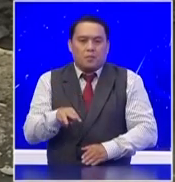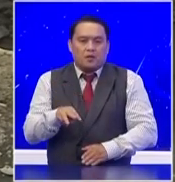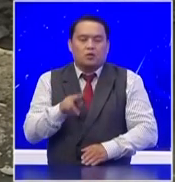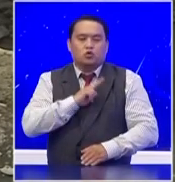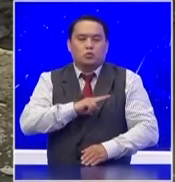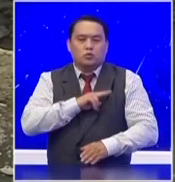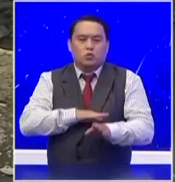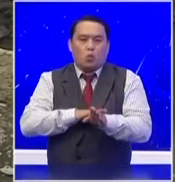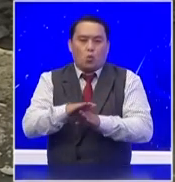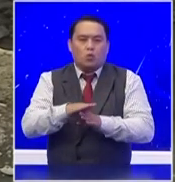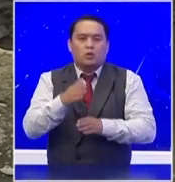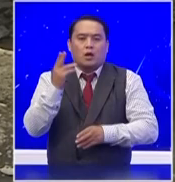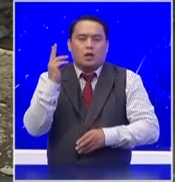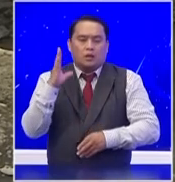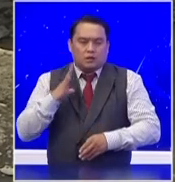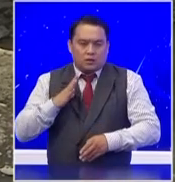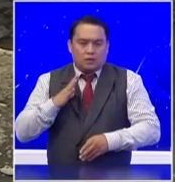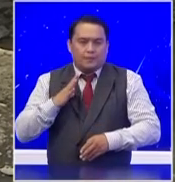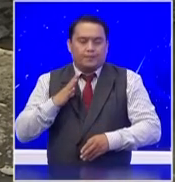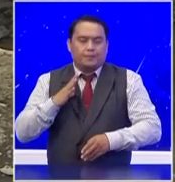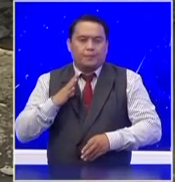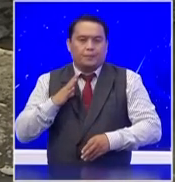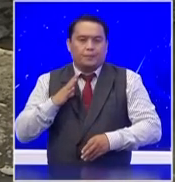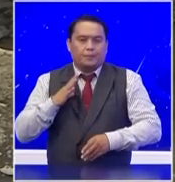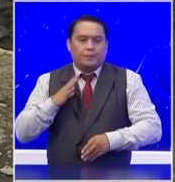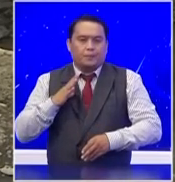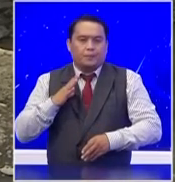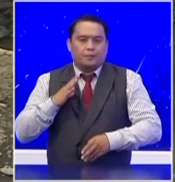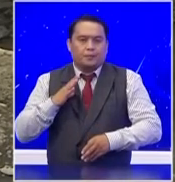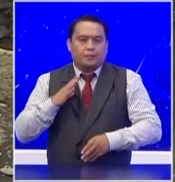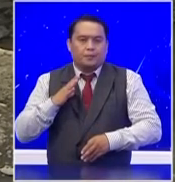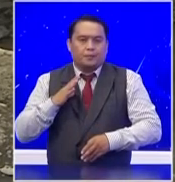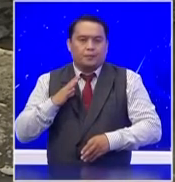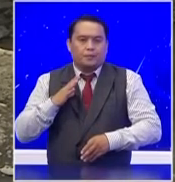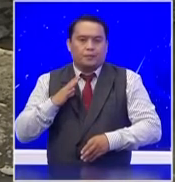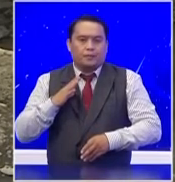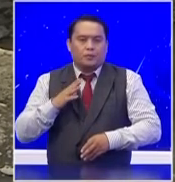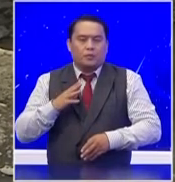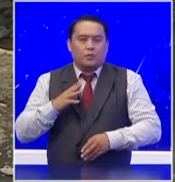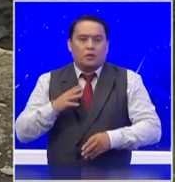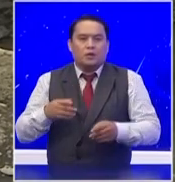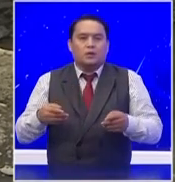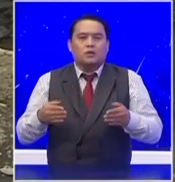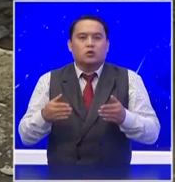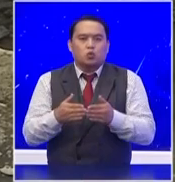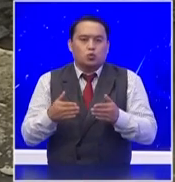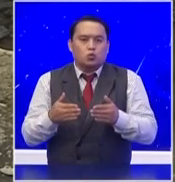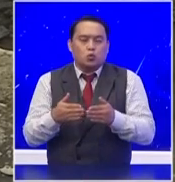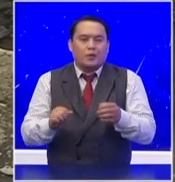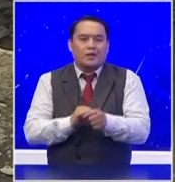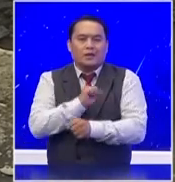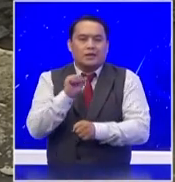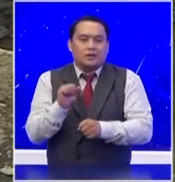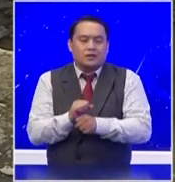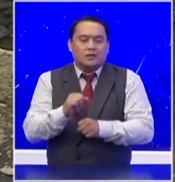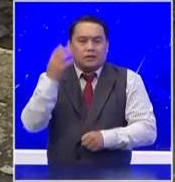орындалды. Сонымен қатар, неге айтатын болсақ, көмір тұйықтары бойынша қалаға қажетті қатты